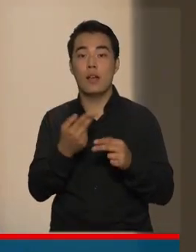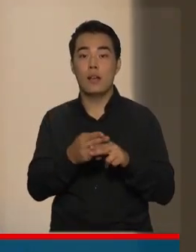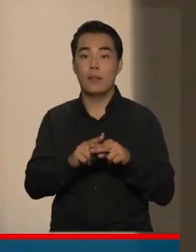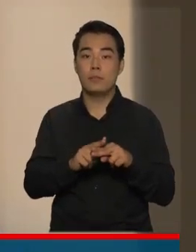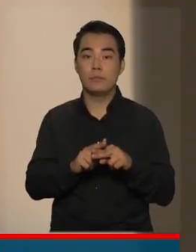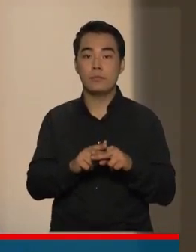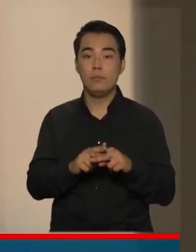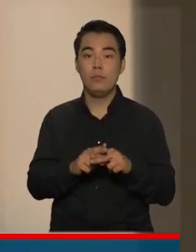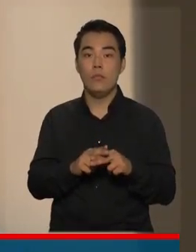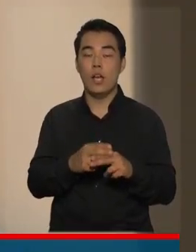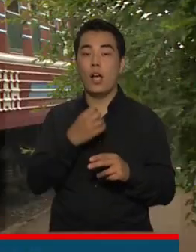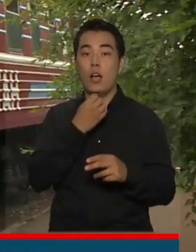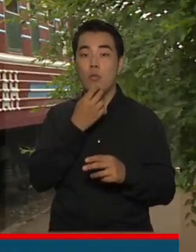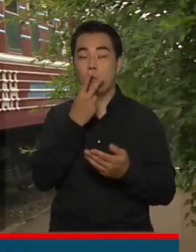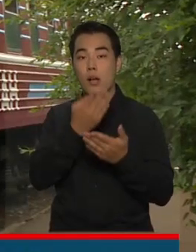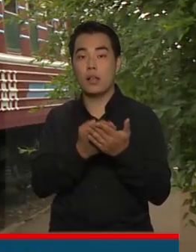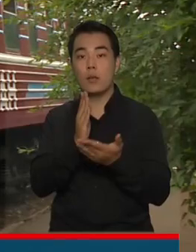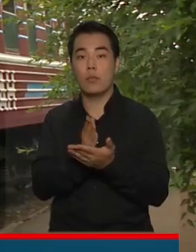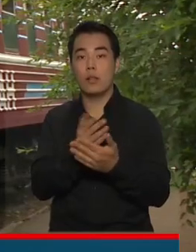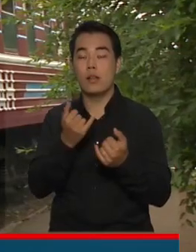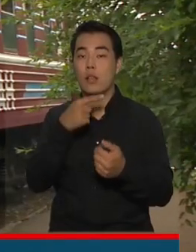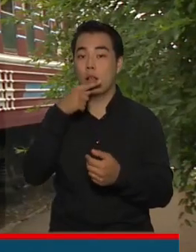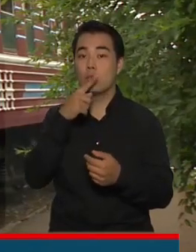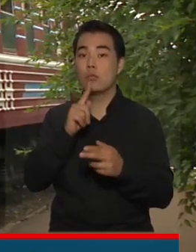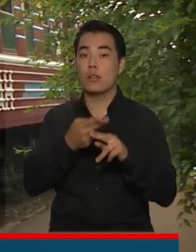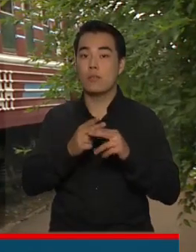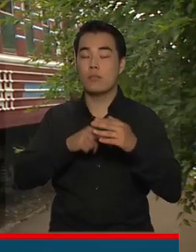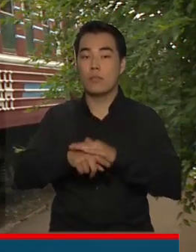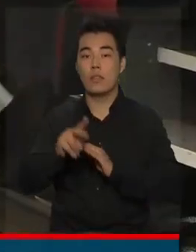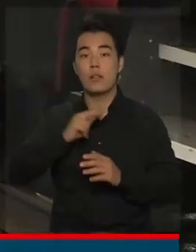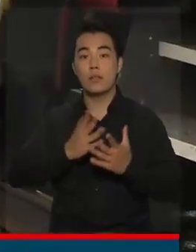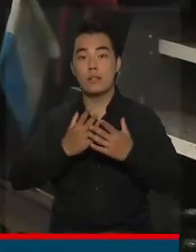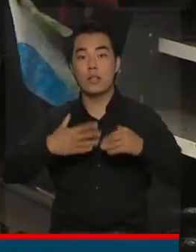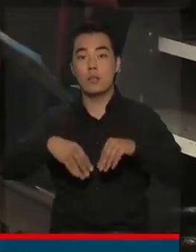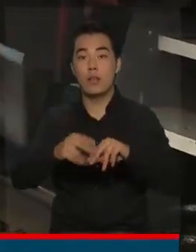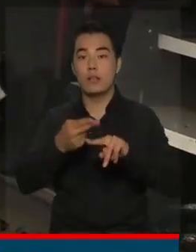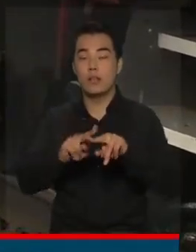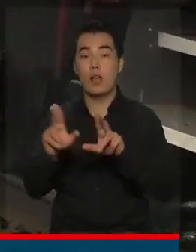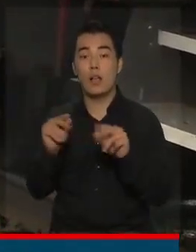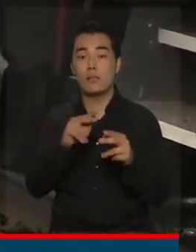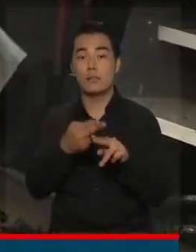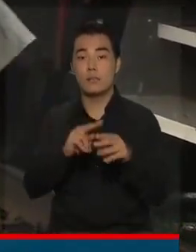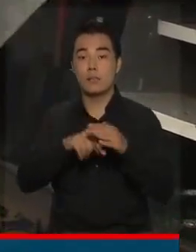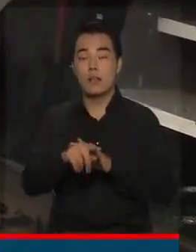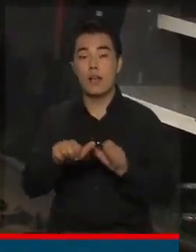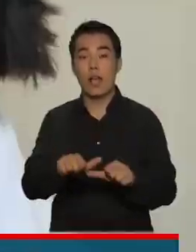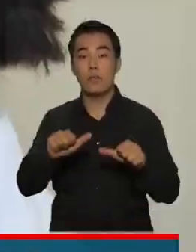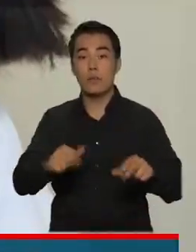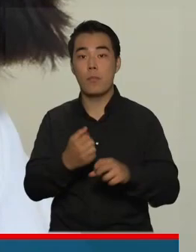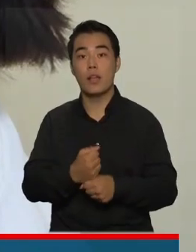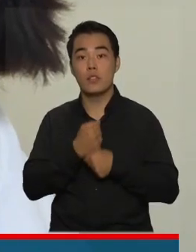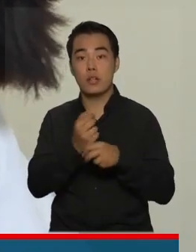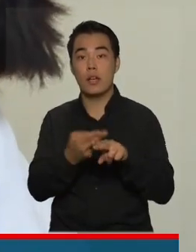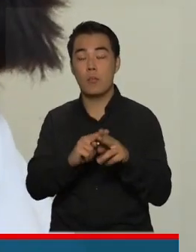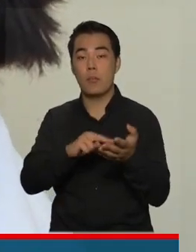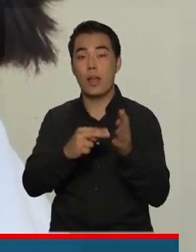деген өте жақсы бастама. Айта кетейік, әйелдер істері және отбасылық демографиялық саясат жөніндегі ұлттық комиссияның қолдауымен бұл